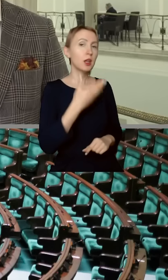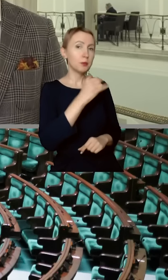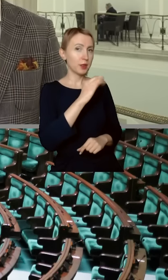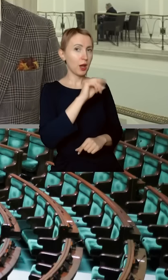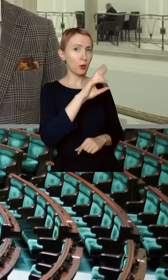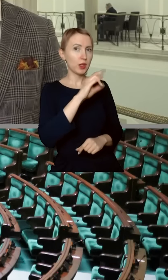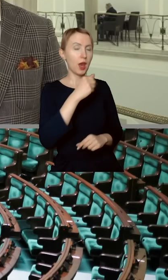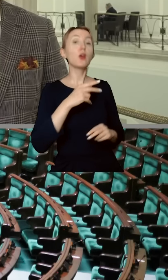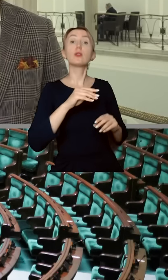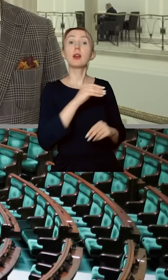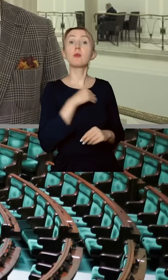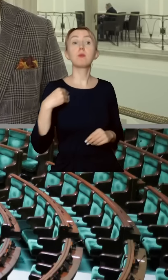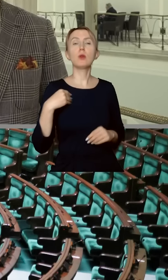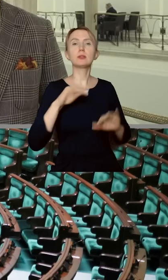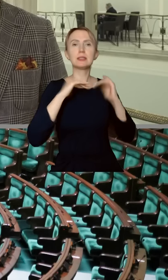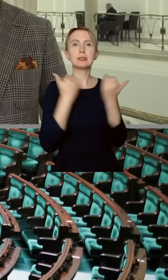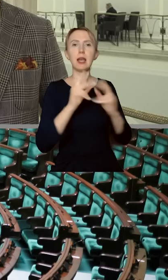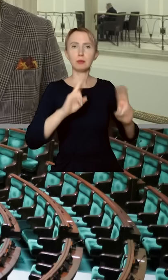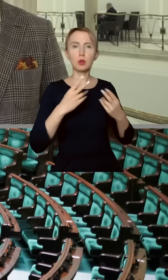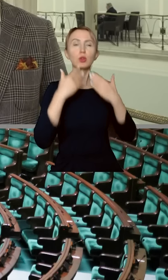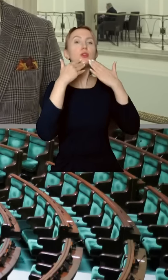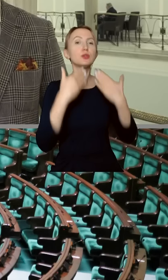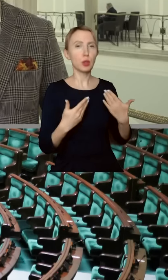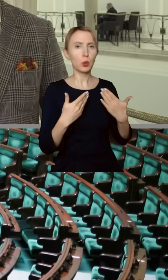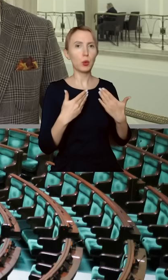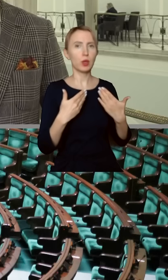polskiego Sejmu. Dziękuję bardzo za tą